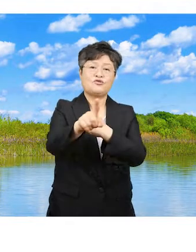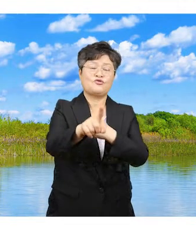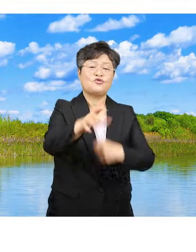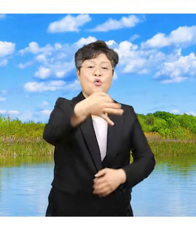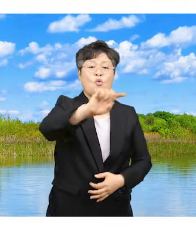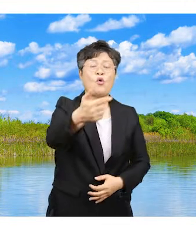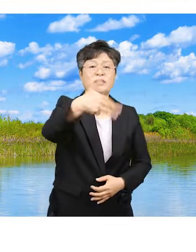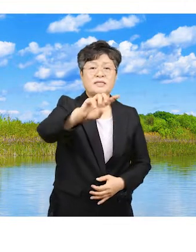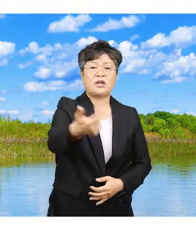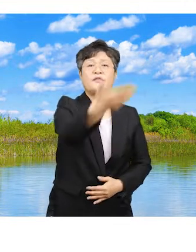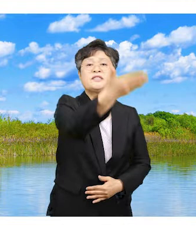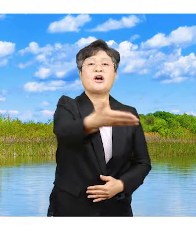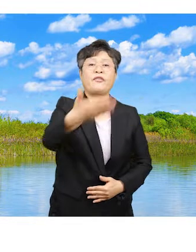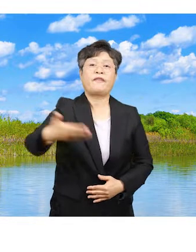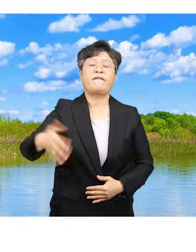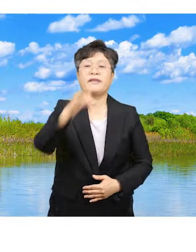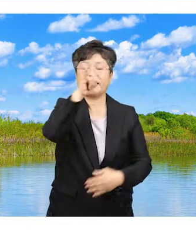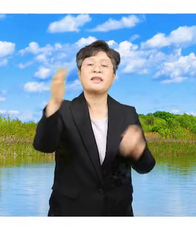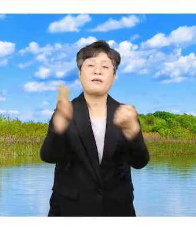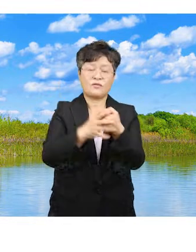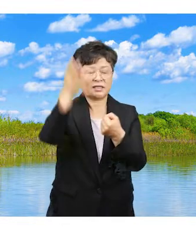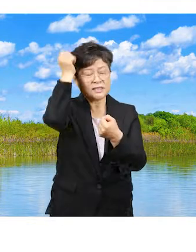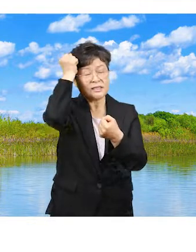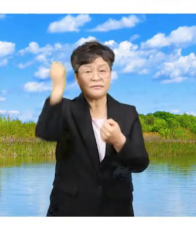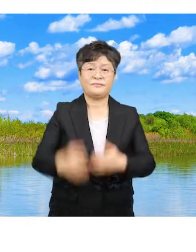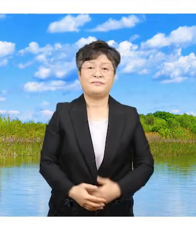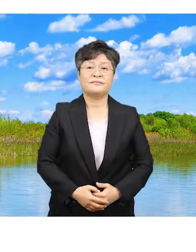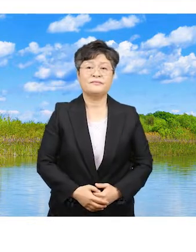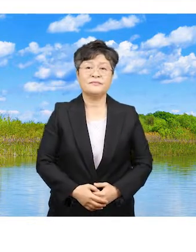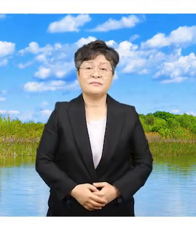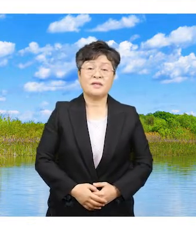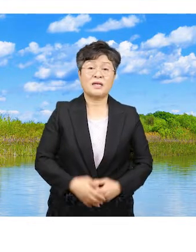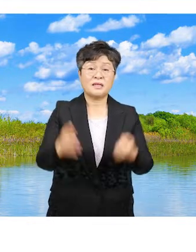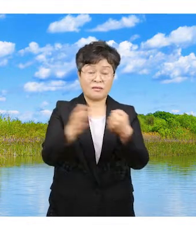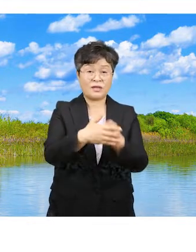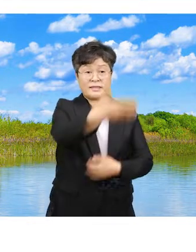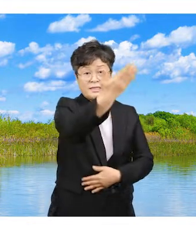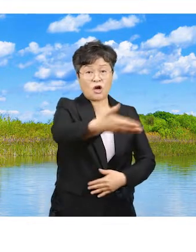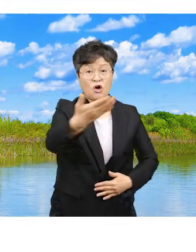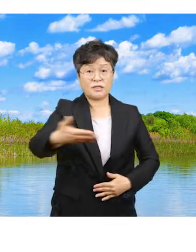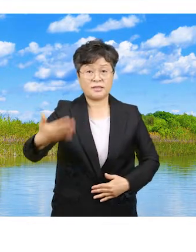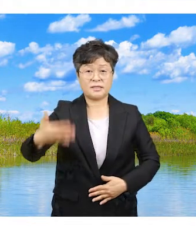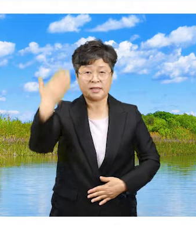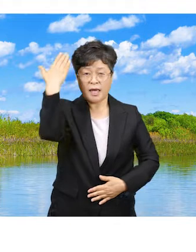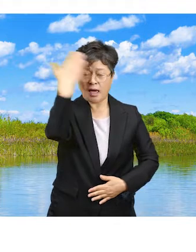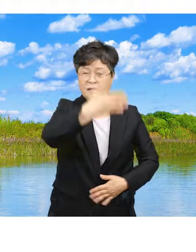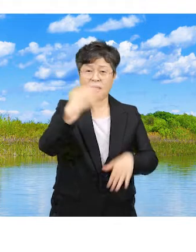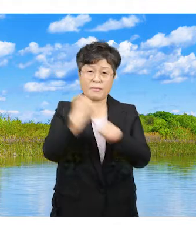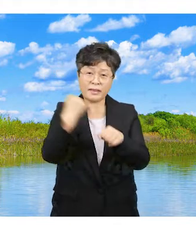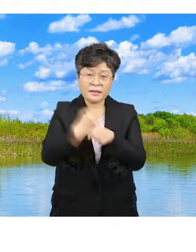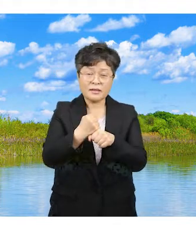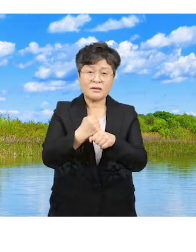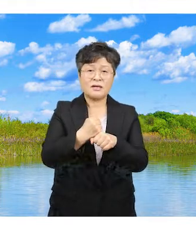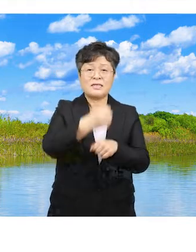원천천과 함께하고 있다는 것 여러분이 꼭 기억을 해 주셔야 됩니다. 그래서 이 원천천을 삼성전자